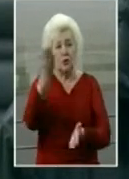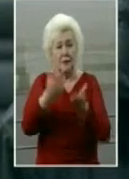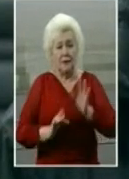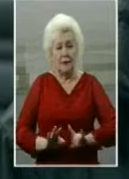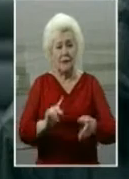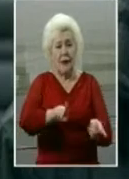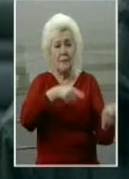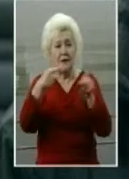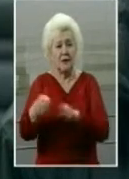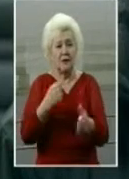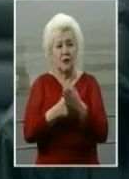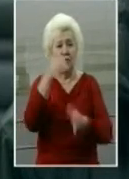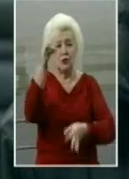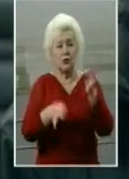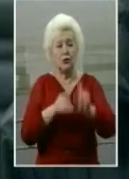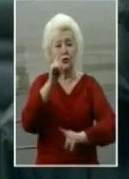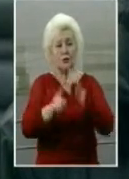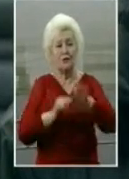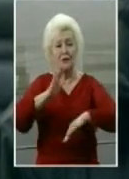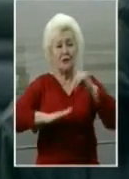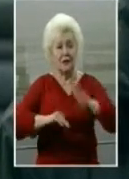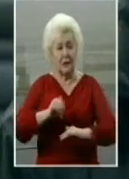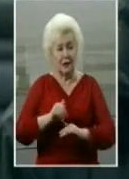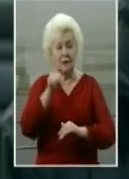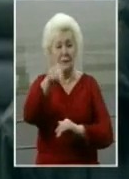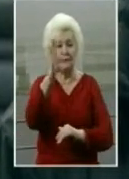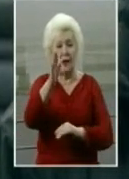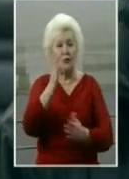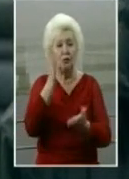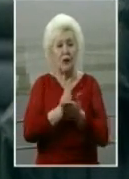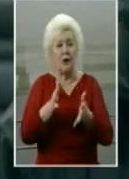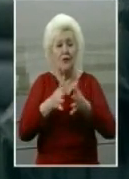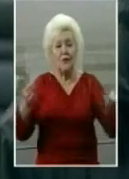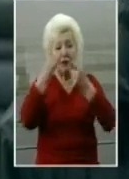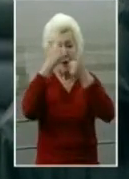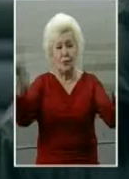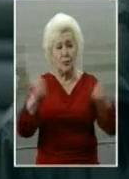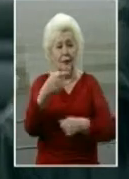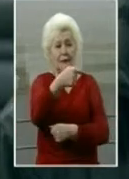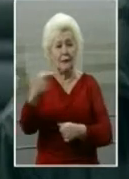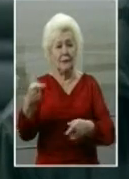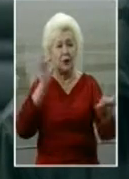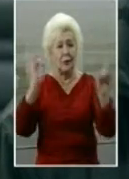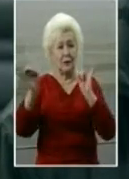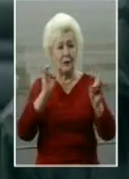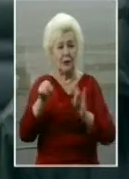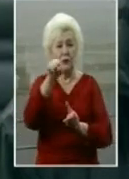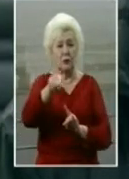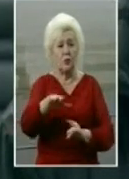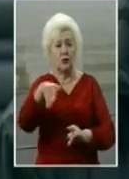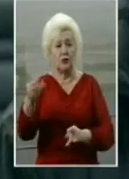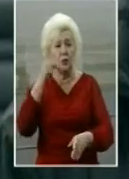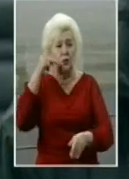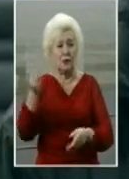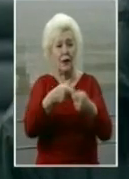справу передавати до суду зараз і змінювати кваліфікацію, то це буде мати великий публічний негативний резонанс. Тому сторона обвинувачення